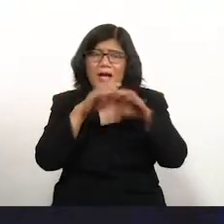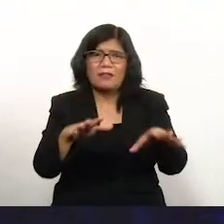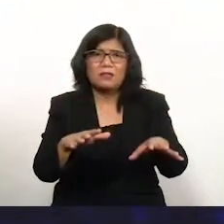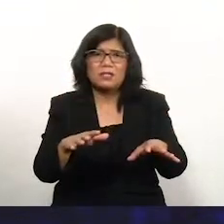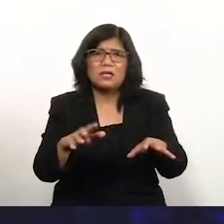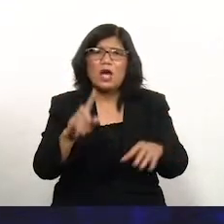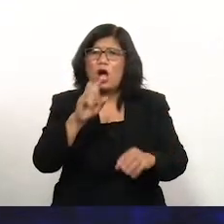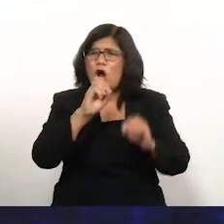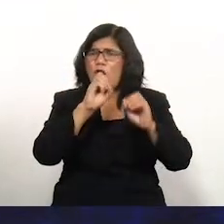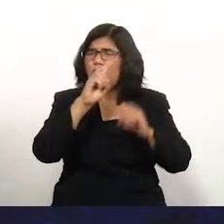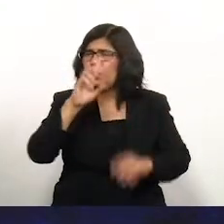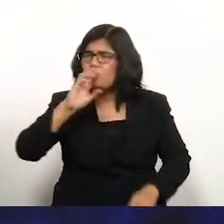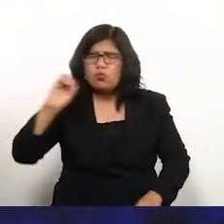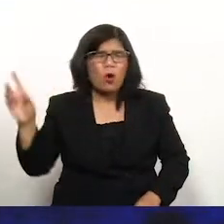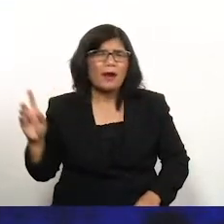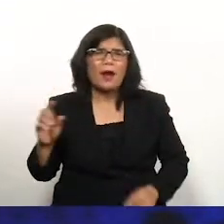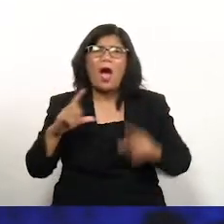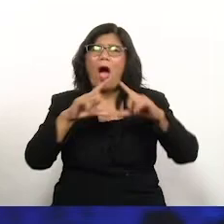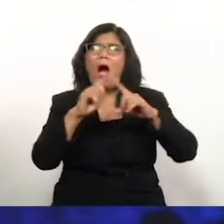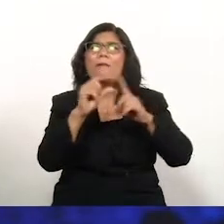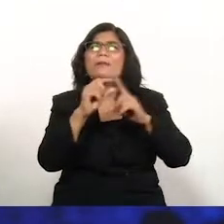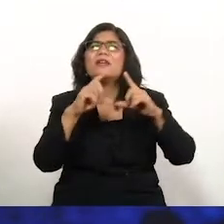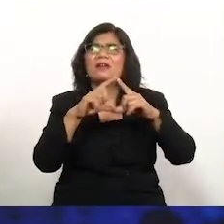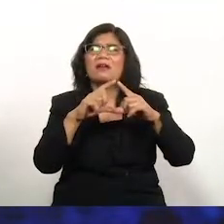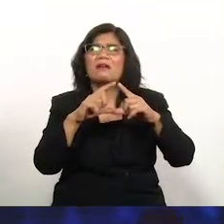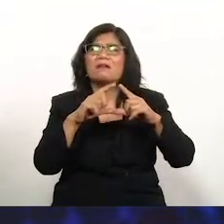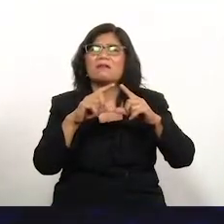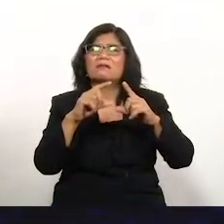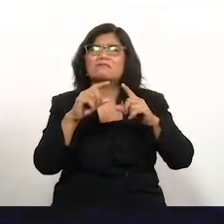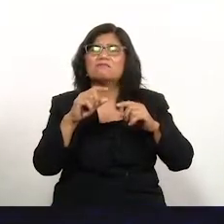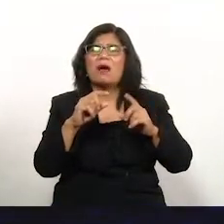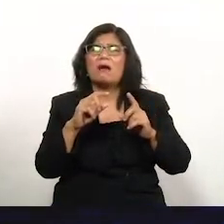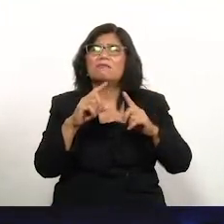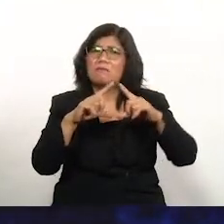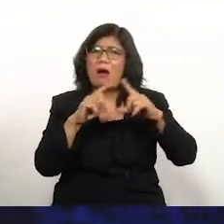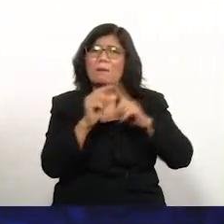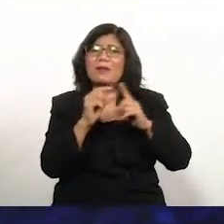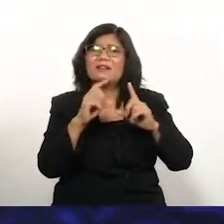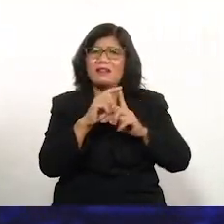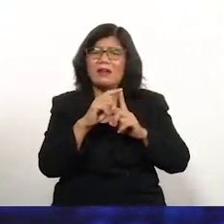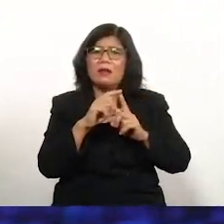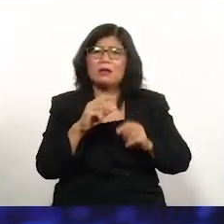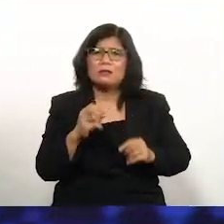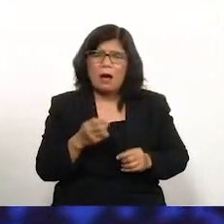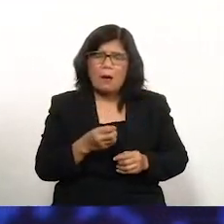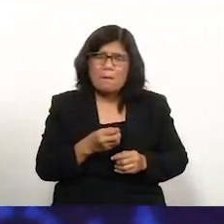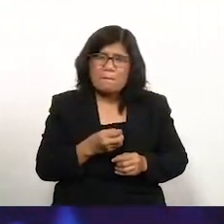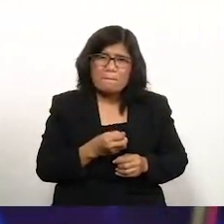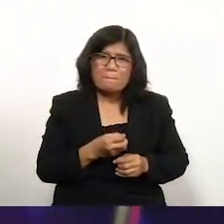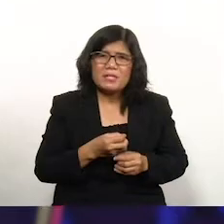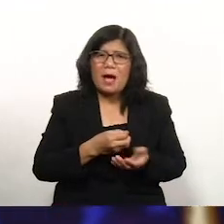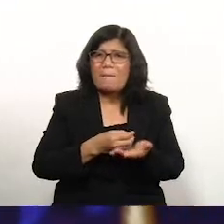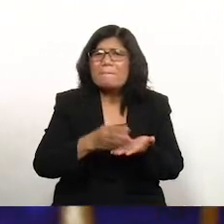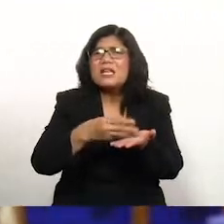Hai ribuan update bisa kita beli di masa-masa yang sukar itu Ya udah membantu puskesmas-puskesmas untuk membantu